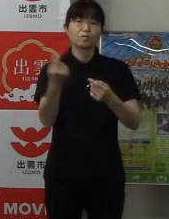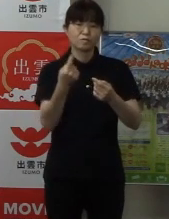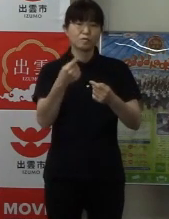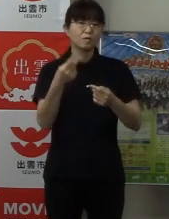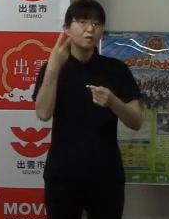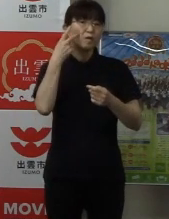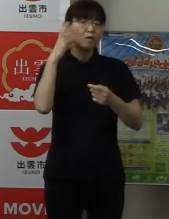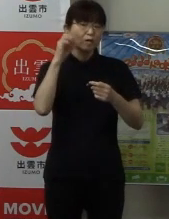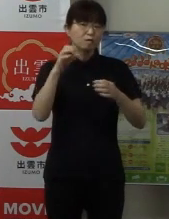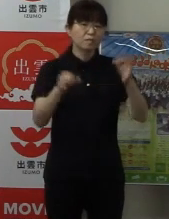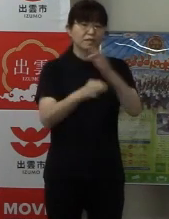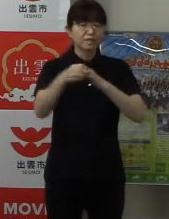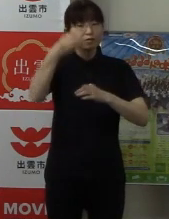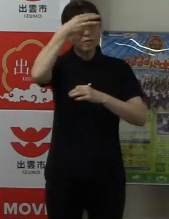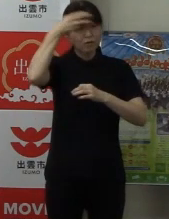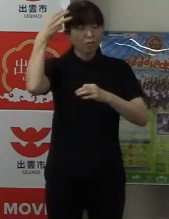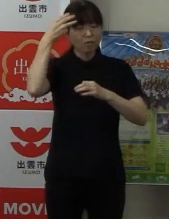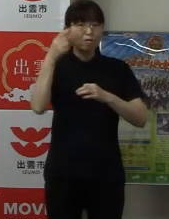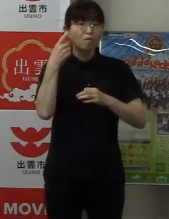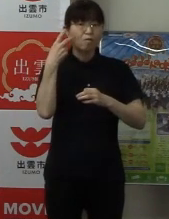業や松江西高のほかにですね、